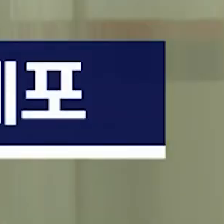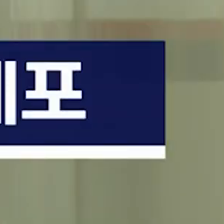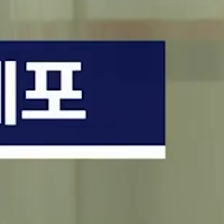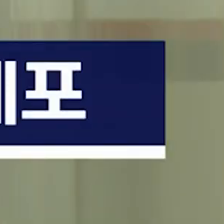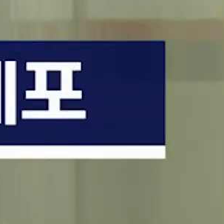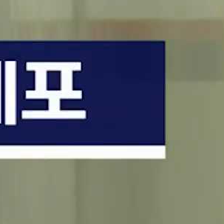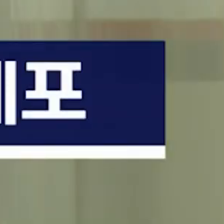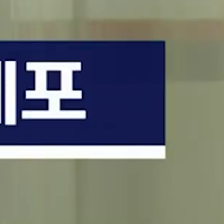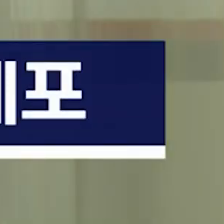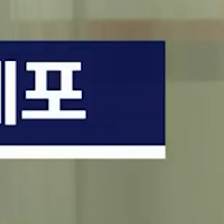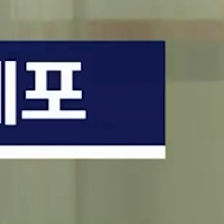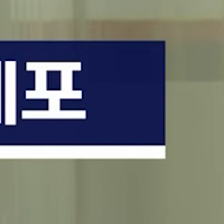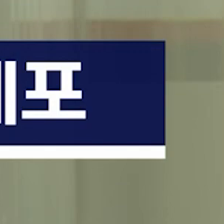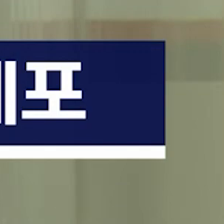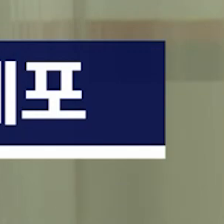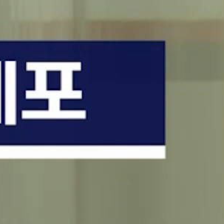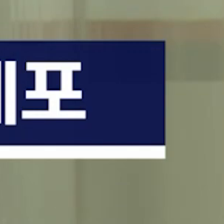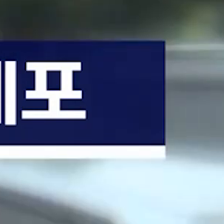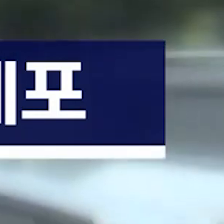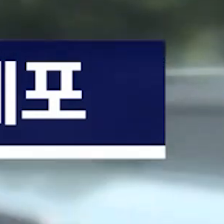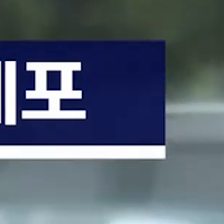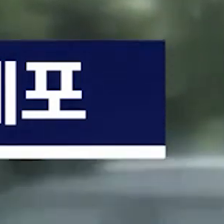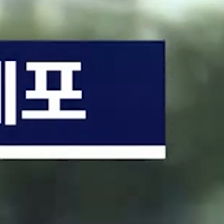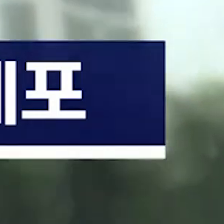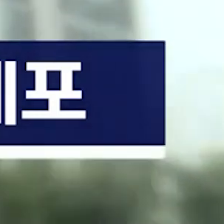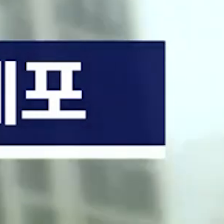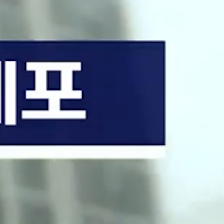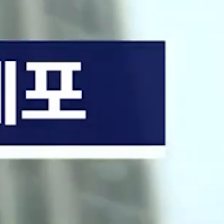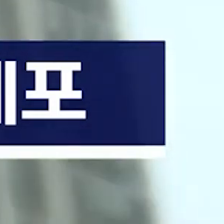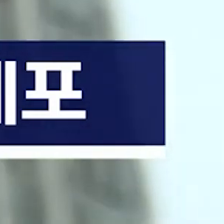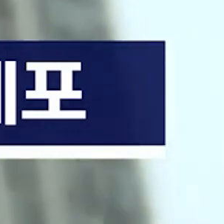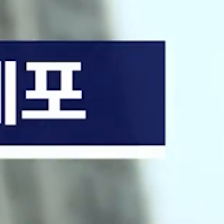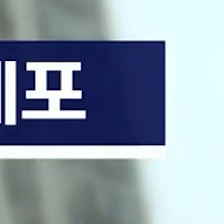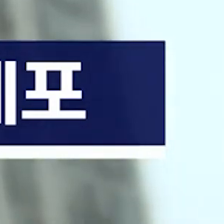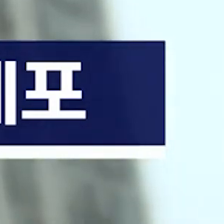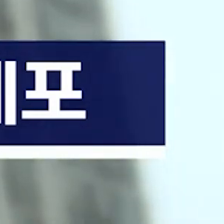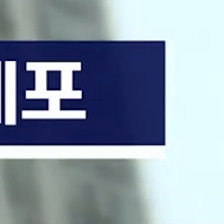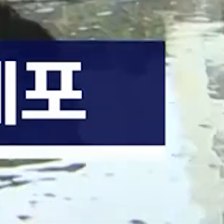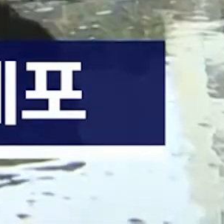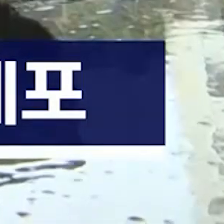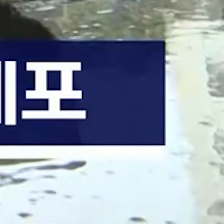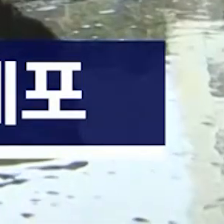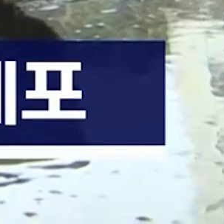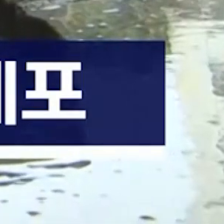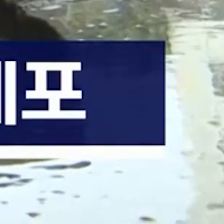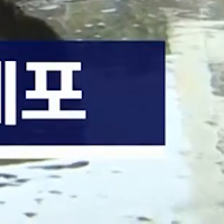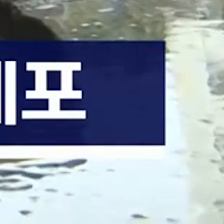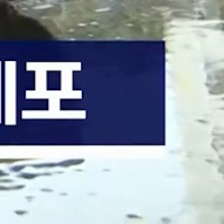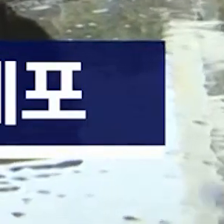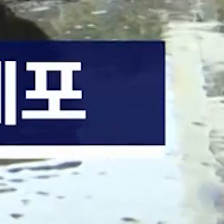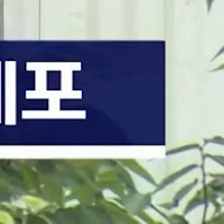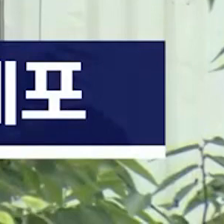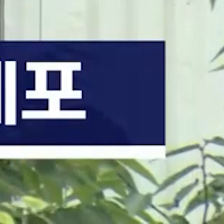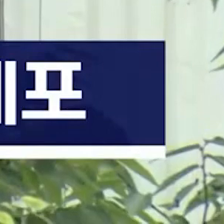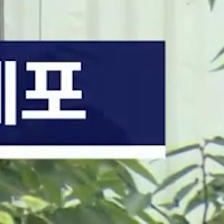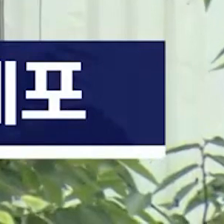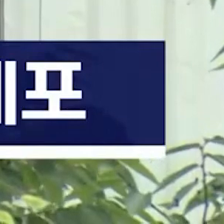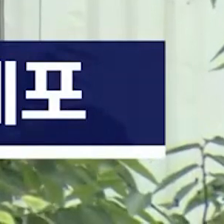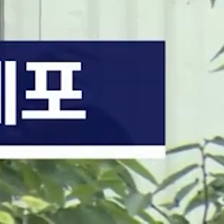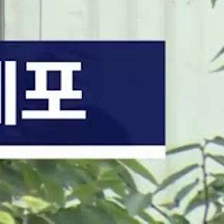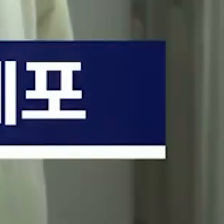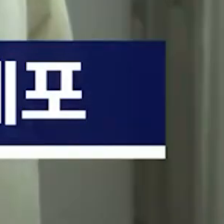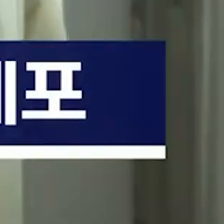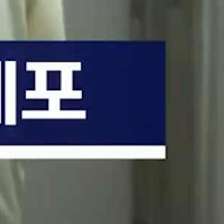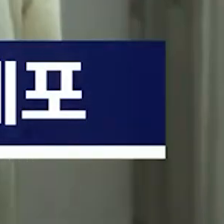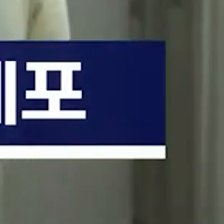출산 뒤 출생신고가 되지 않았던 광주의 한 영아가 친모에 의해 숨진 뒤 버려진 사실이 확인됐습니다. 출산부터